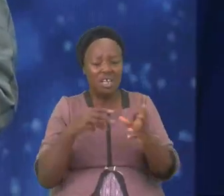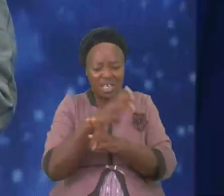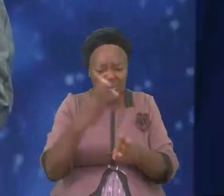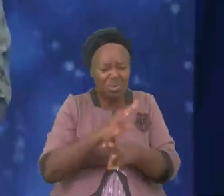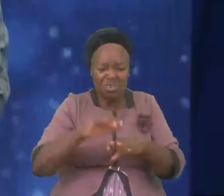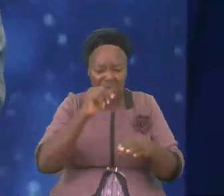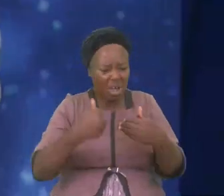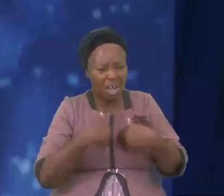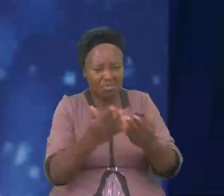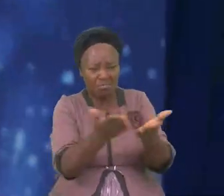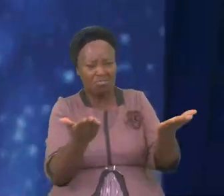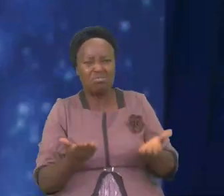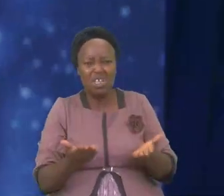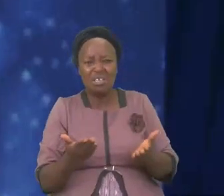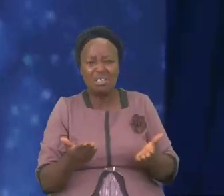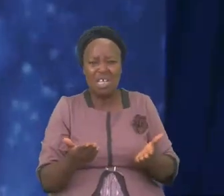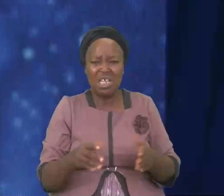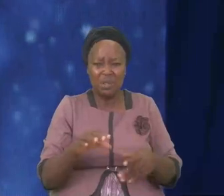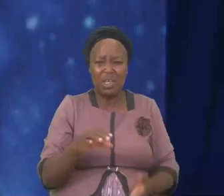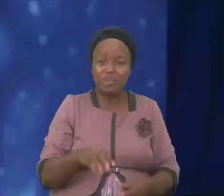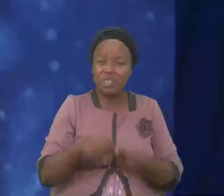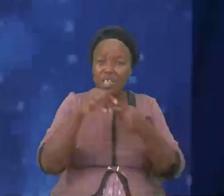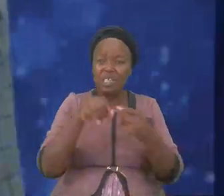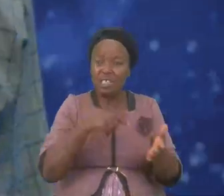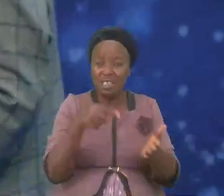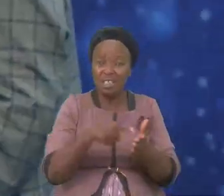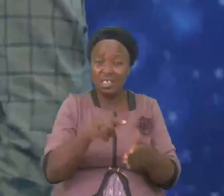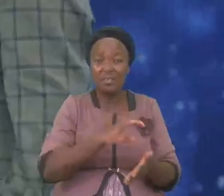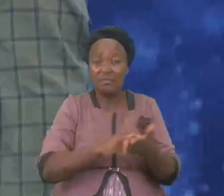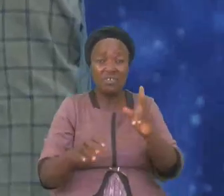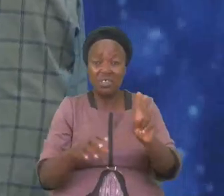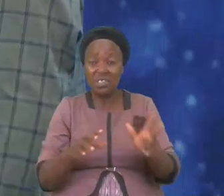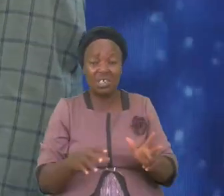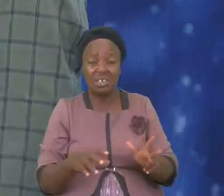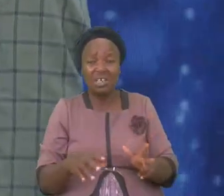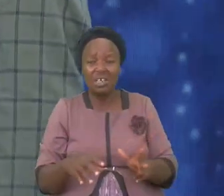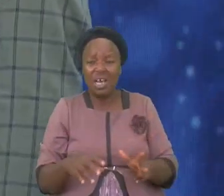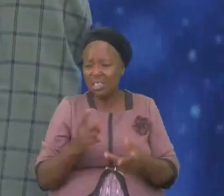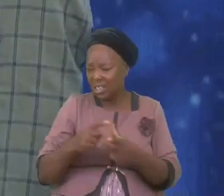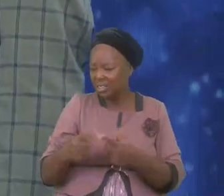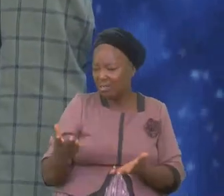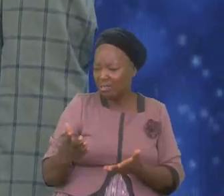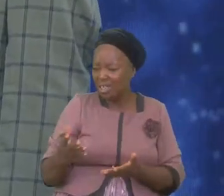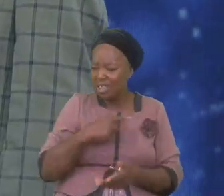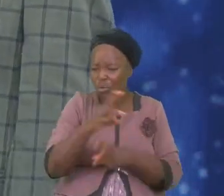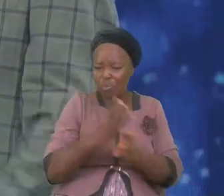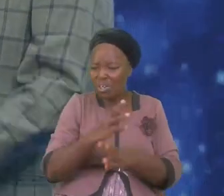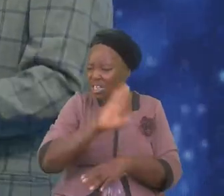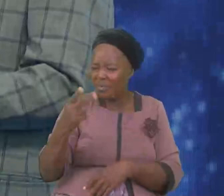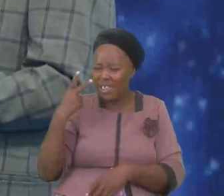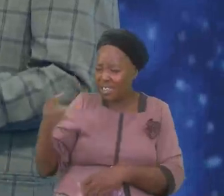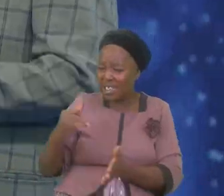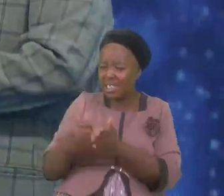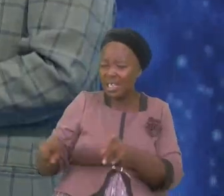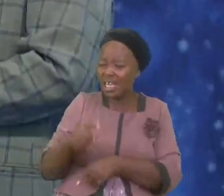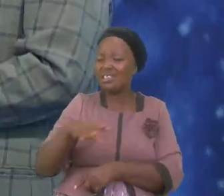verset 21 et 22. Ils n'appellent pas ça souillure. Ils disent, oh, les désirs. Ils disent,